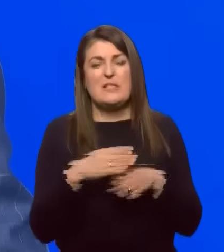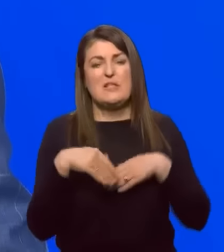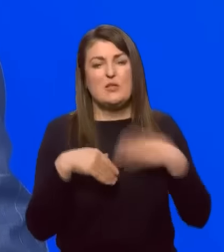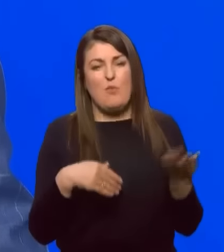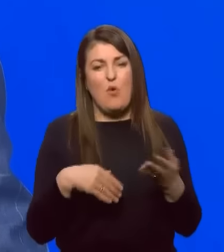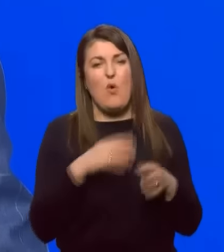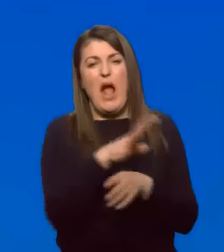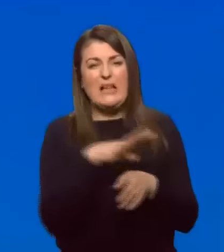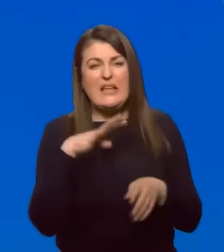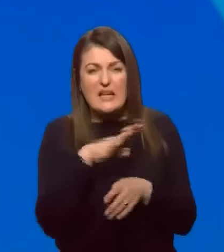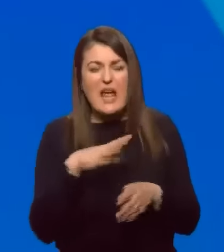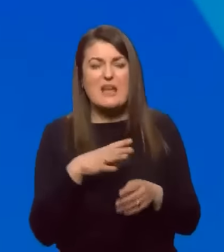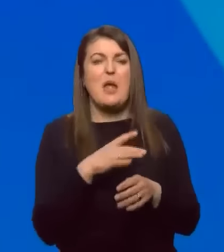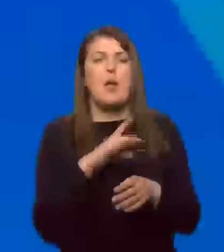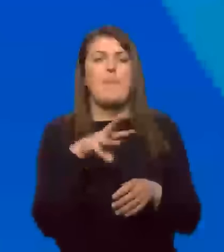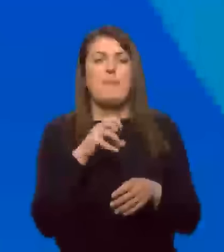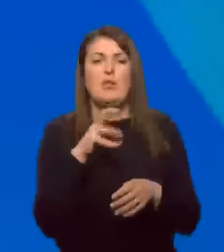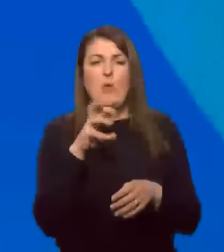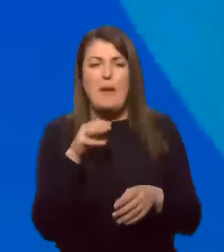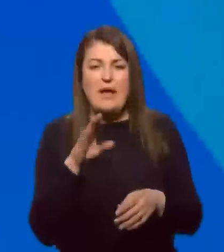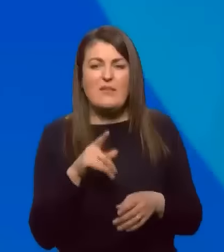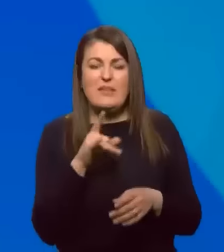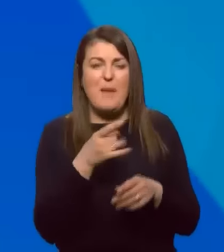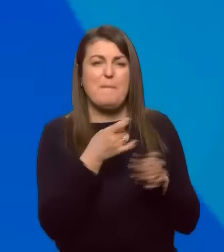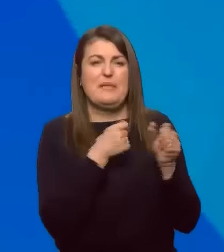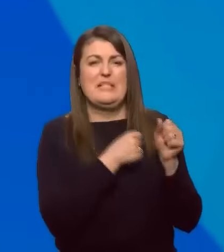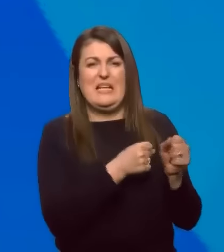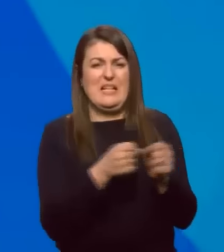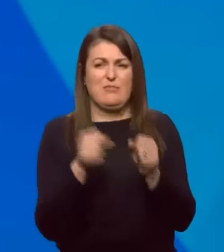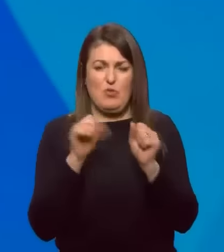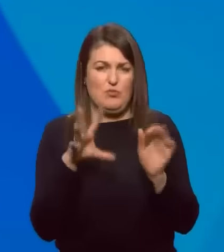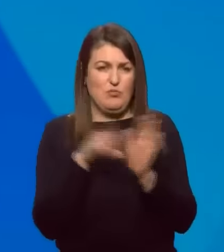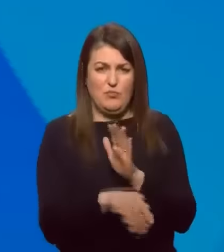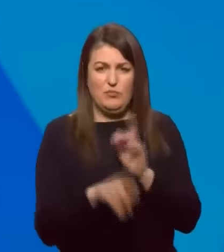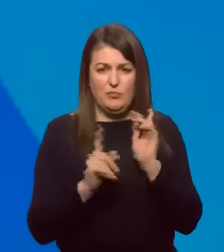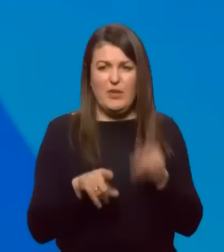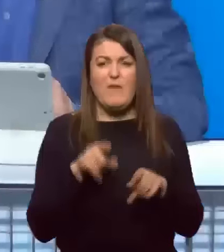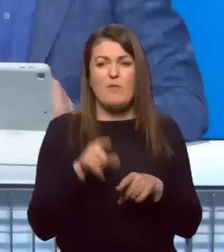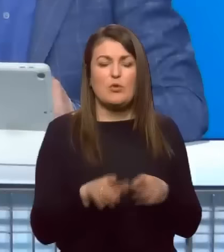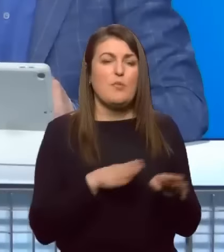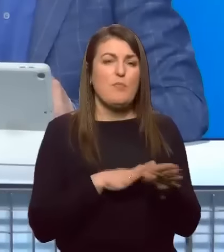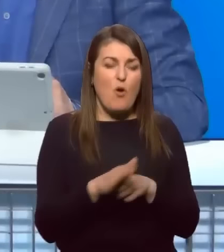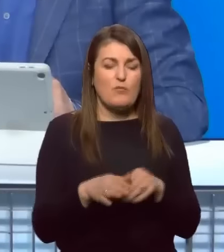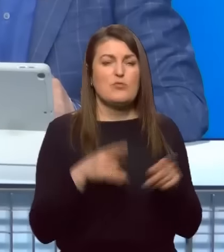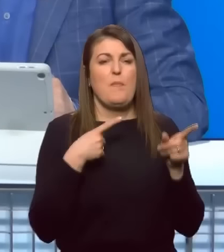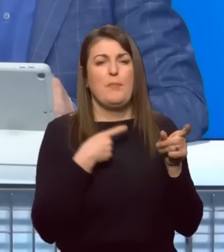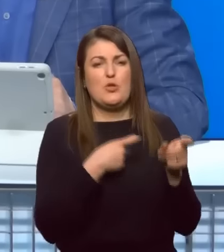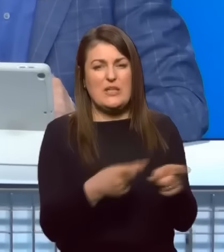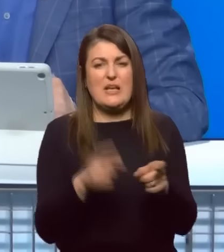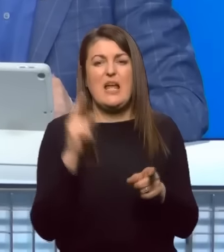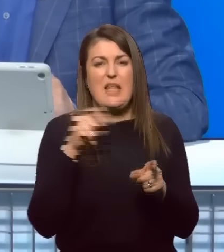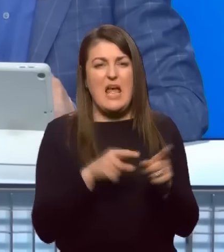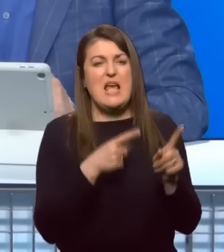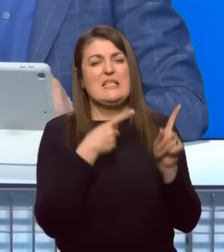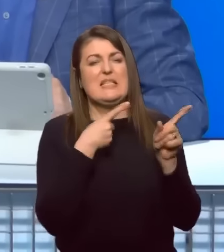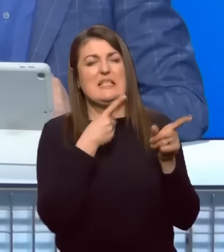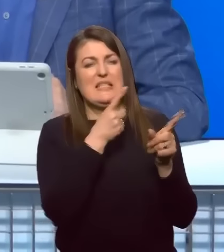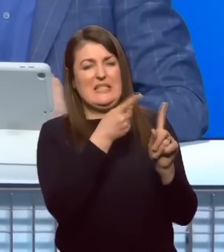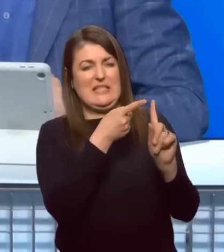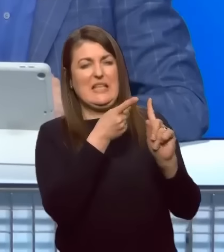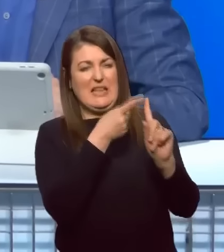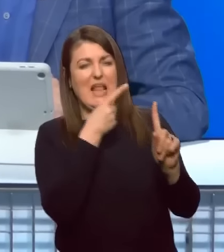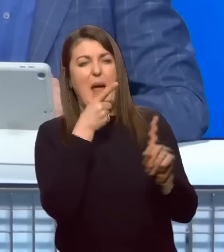боку артилерії, мінометів. Там стрілецька зброя може задіюватись. Вони повністю прострілюються навіть снайперами.